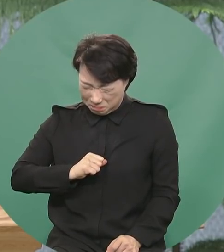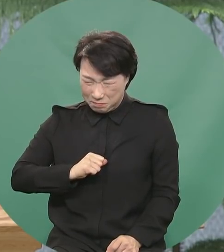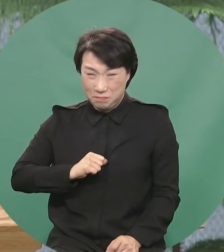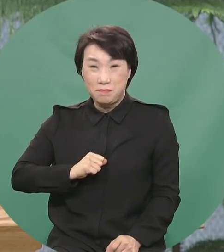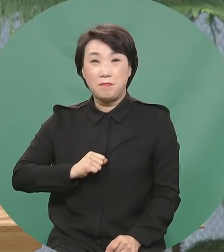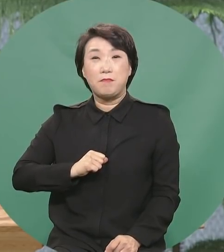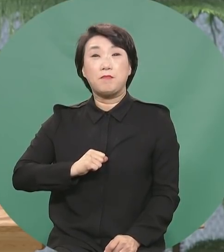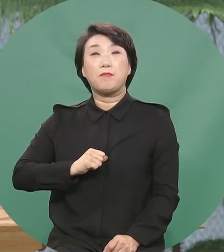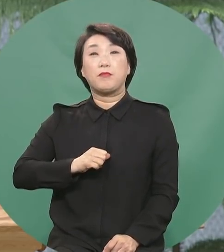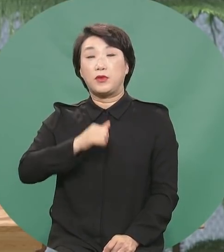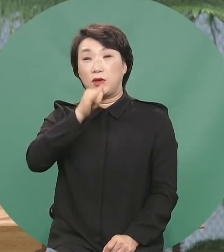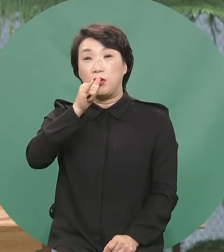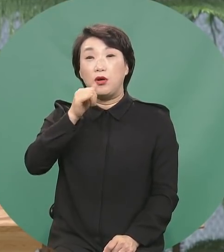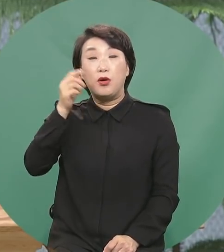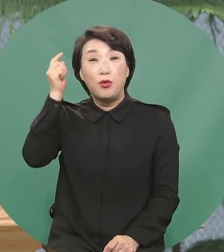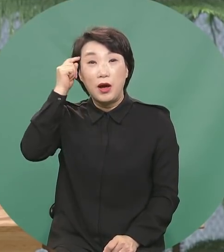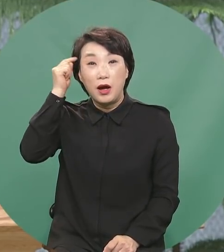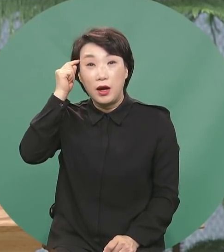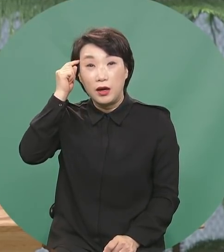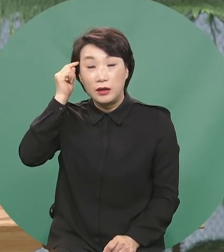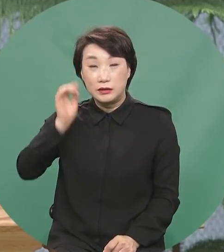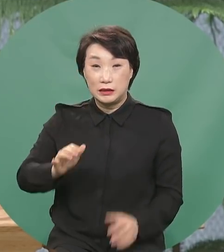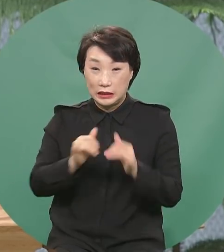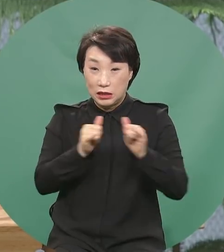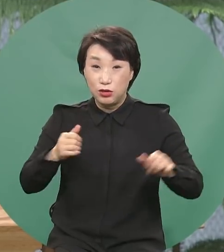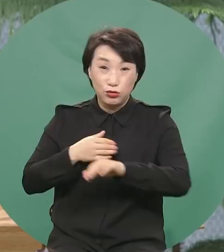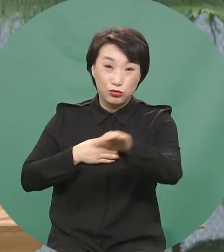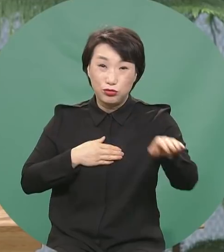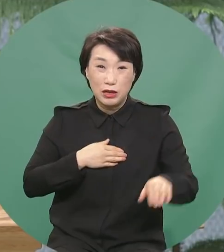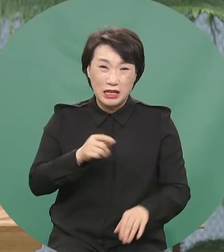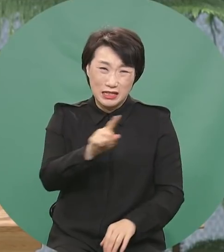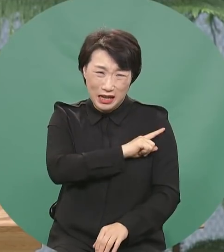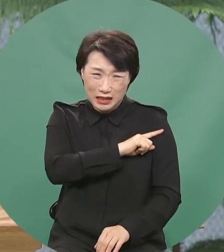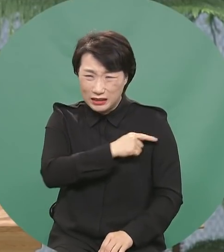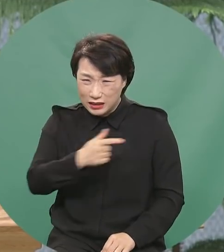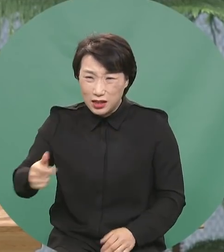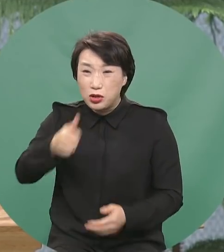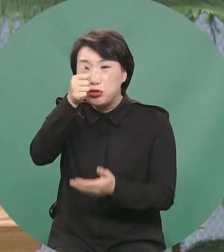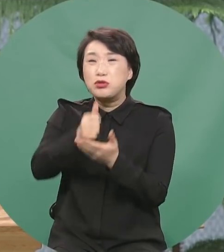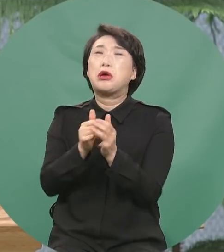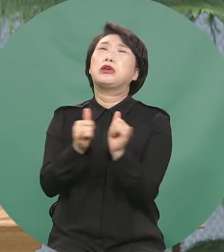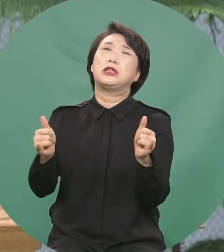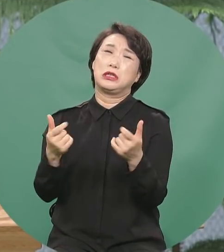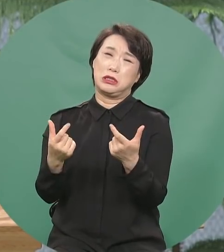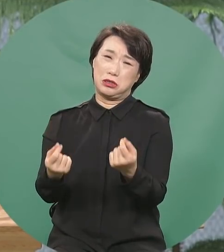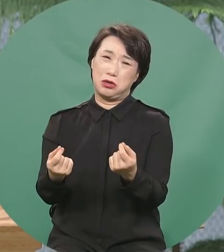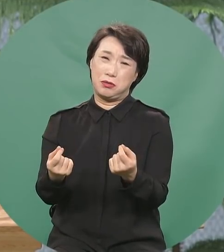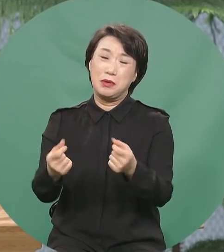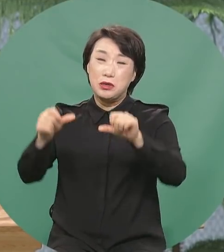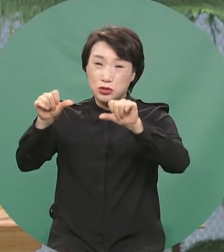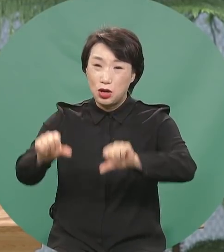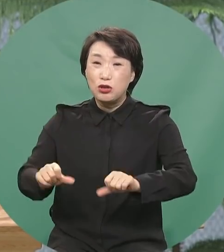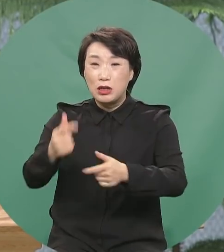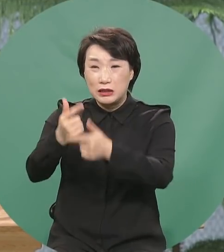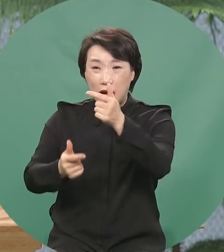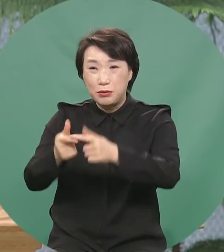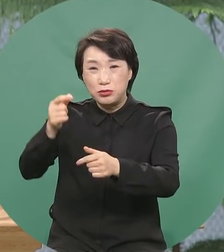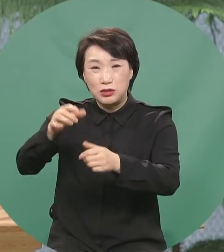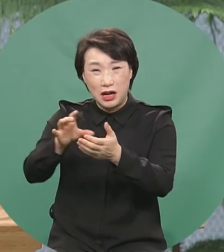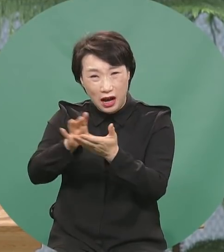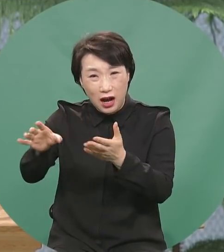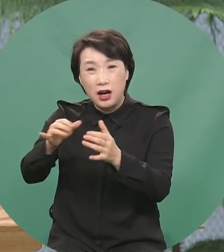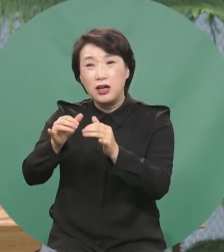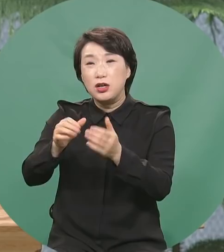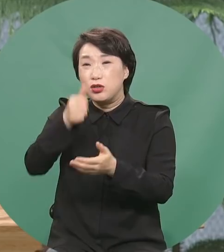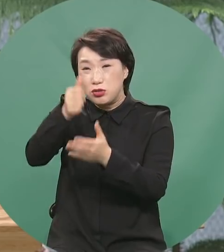전부 자기가 인류의 가장 큰 죄인처럼 저주의 나무에